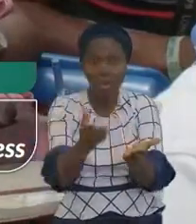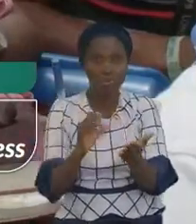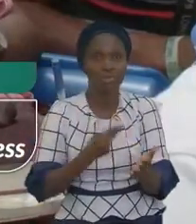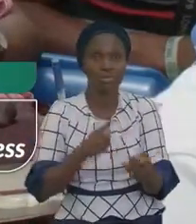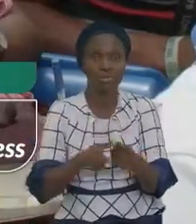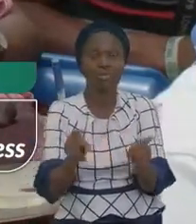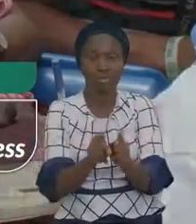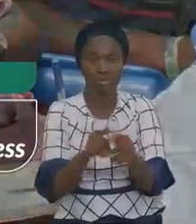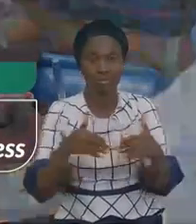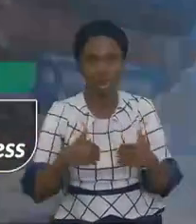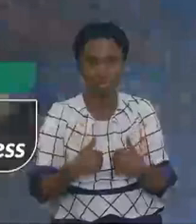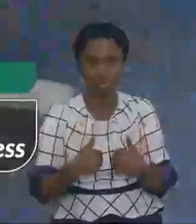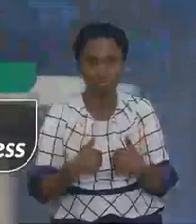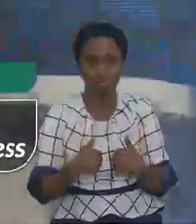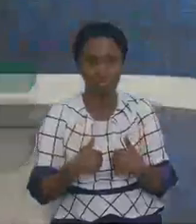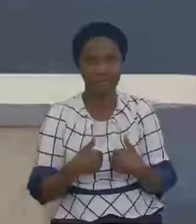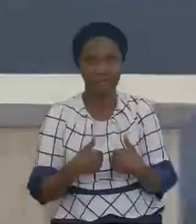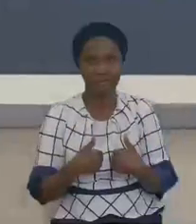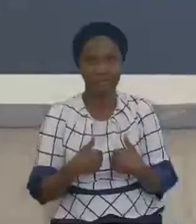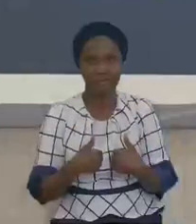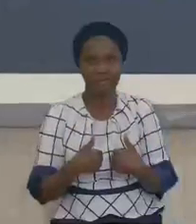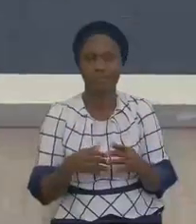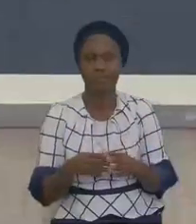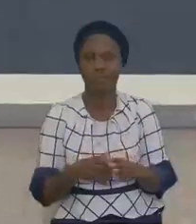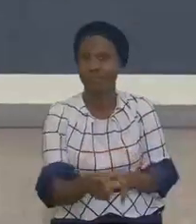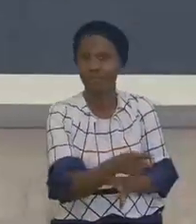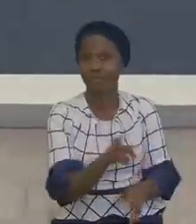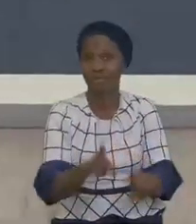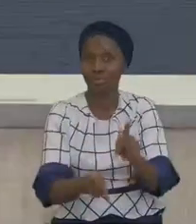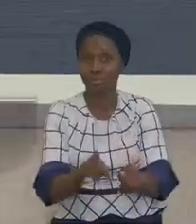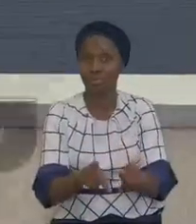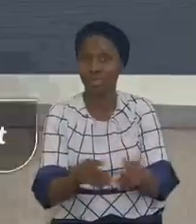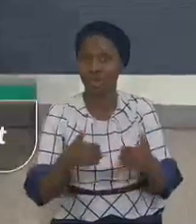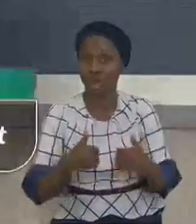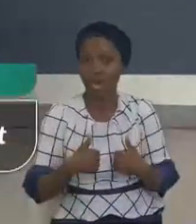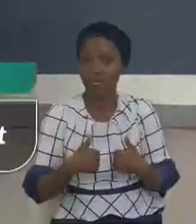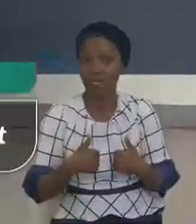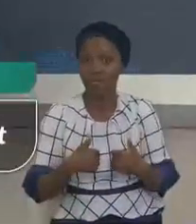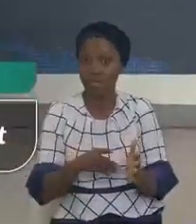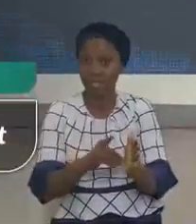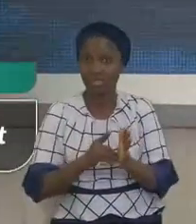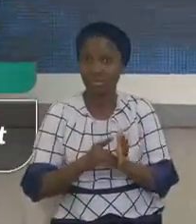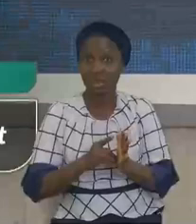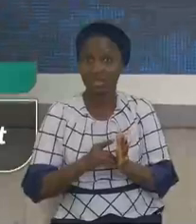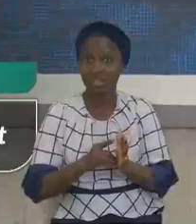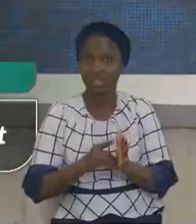Ces gens-là avaient la demande pour le lait et le